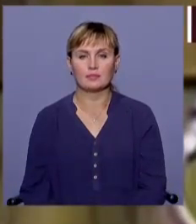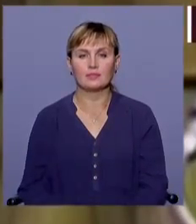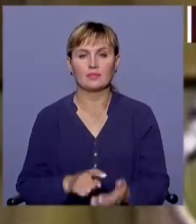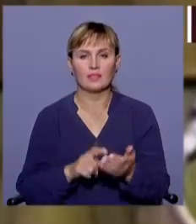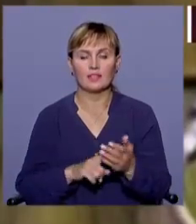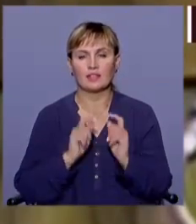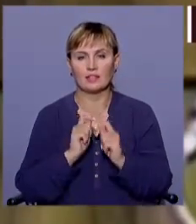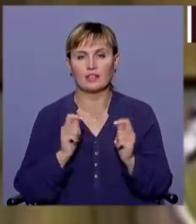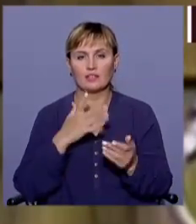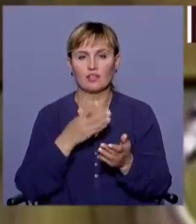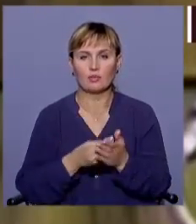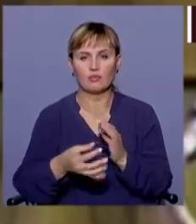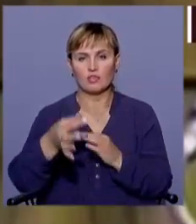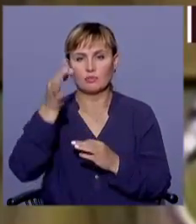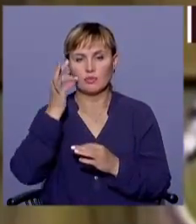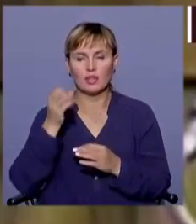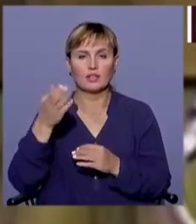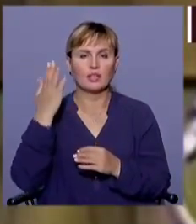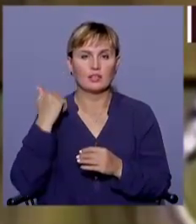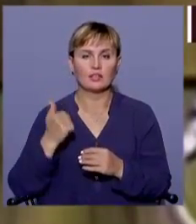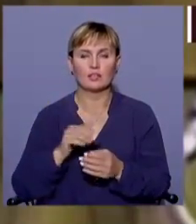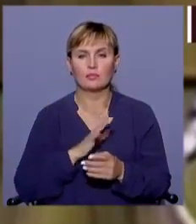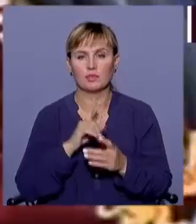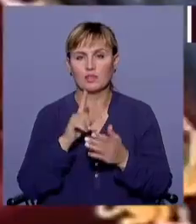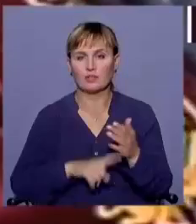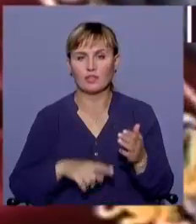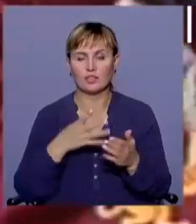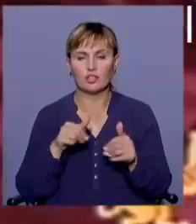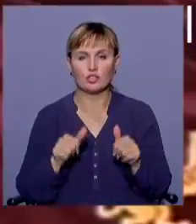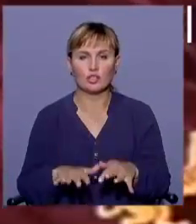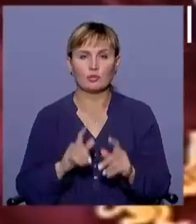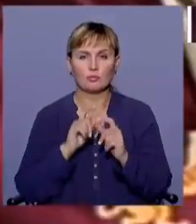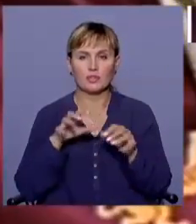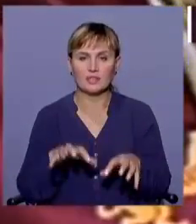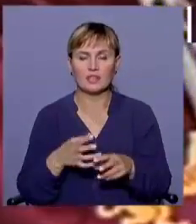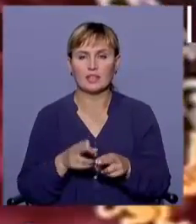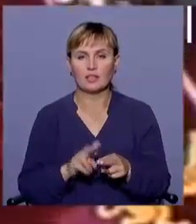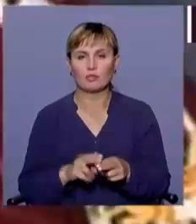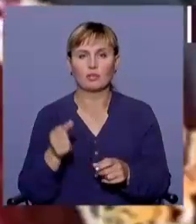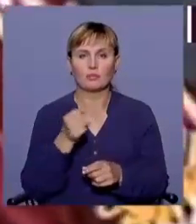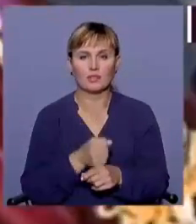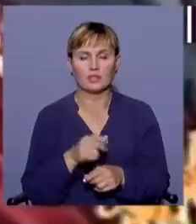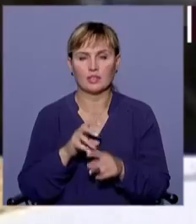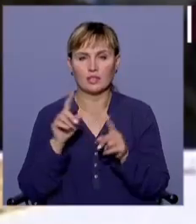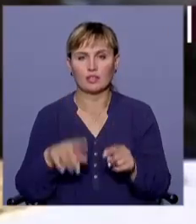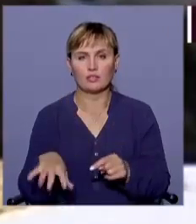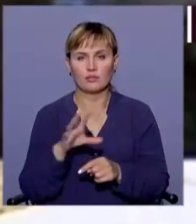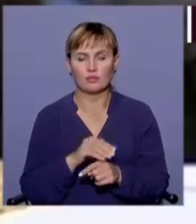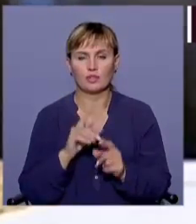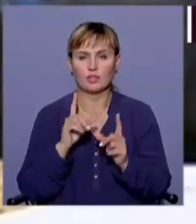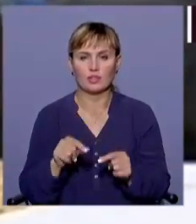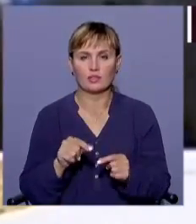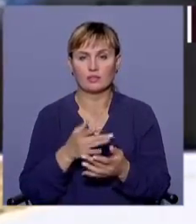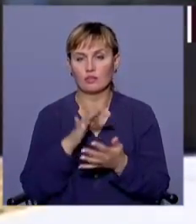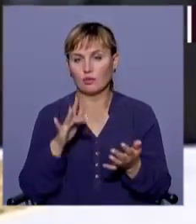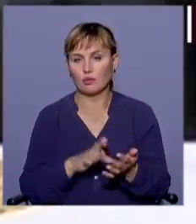награжденные своими воспоминаниями, как тогда безоговорочно доверились решению президента, который поставил на карту все. Ехали в